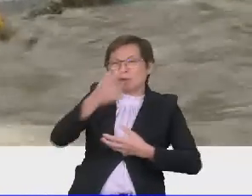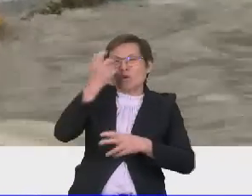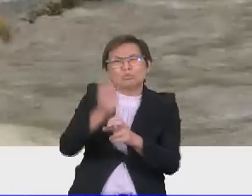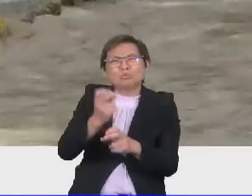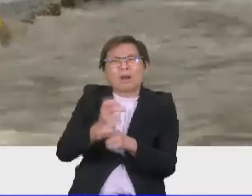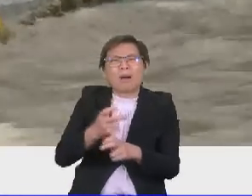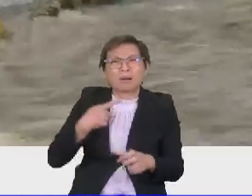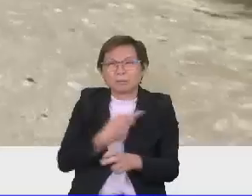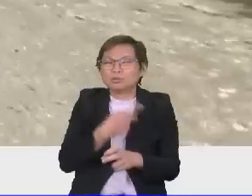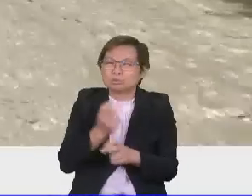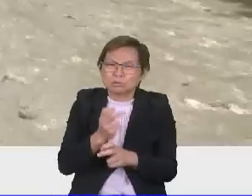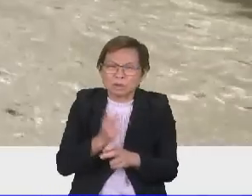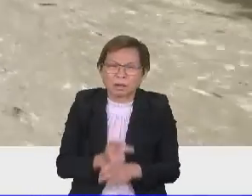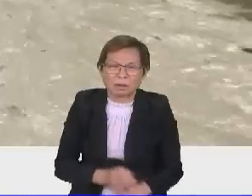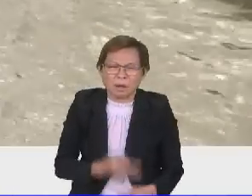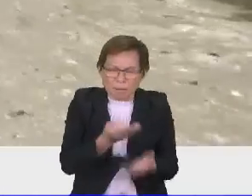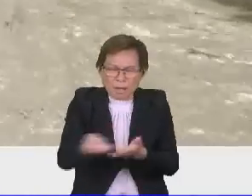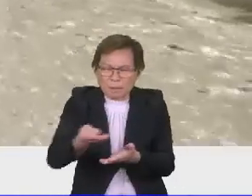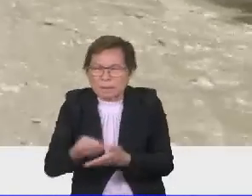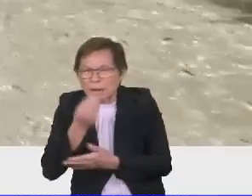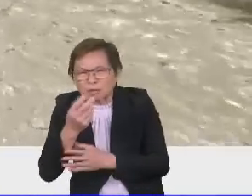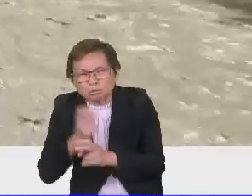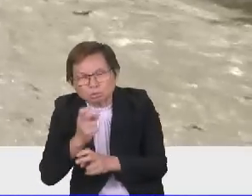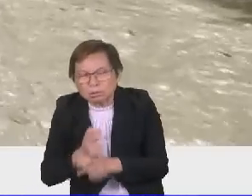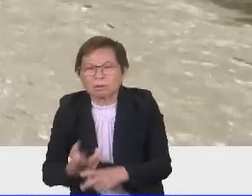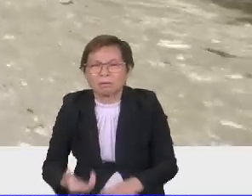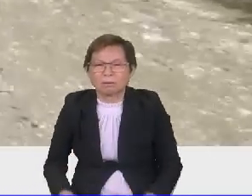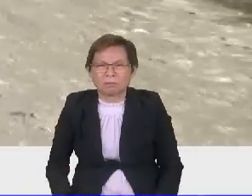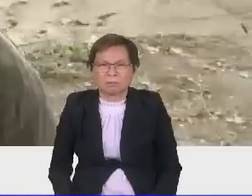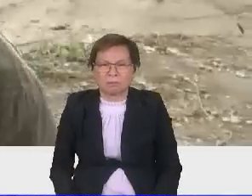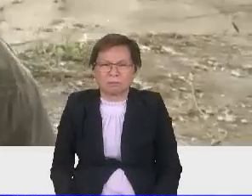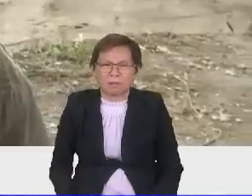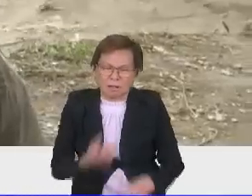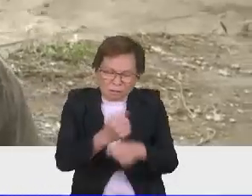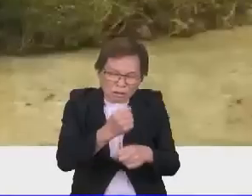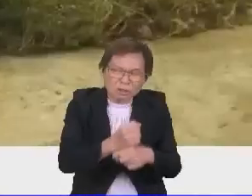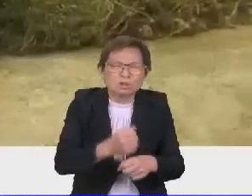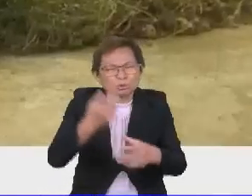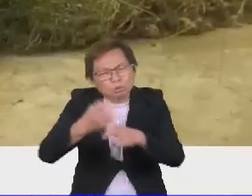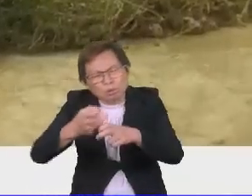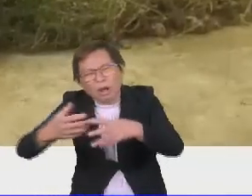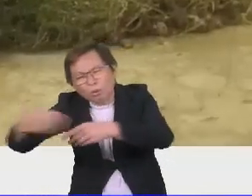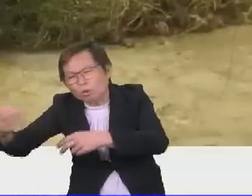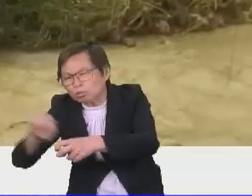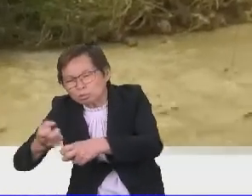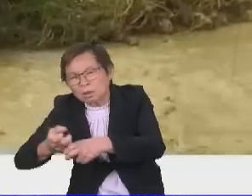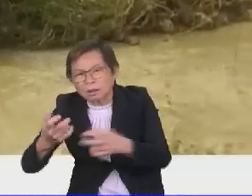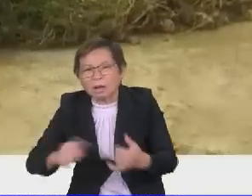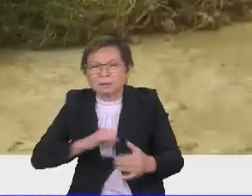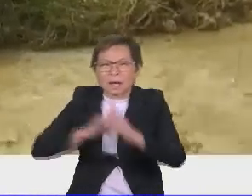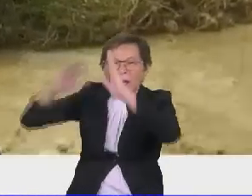untuk membeli makanan sama apa tuh yang macam pekerjaan pun susah untuk keluar Saya harap